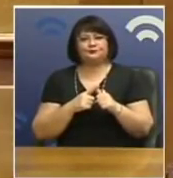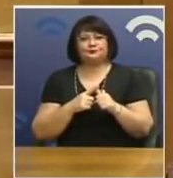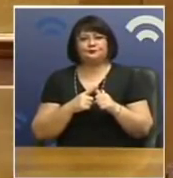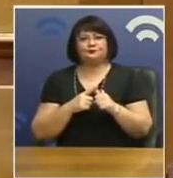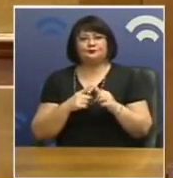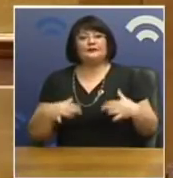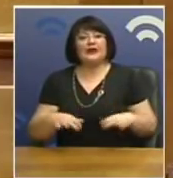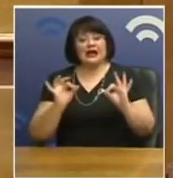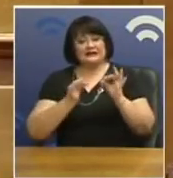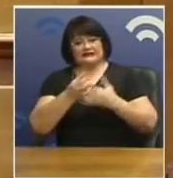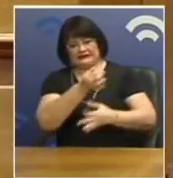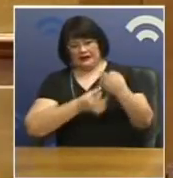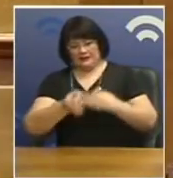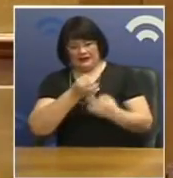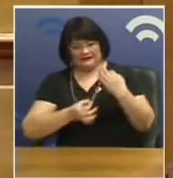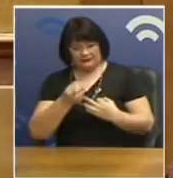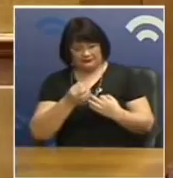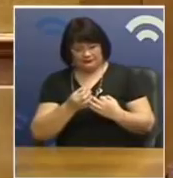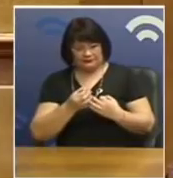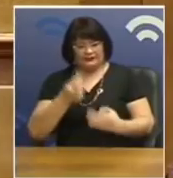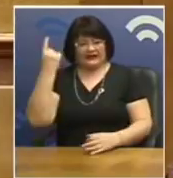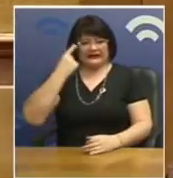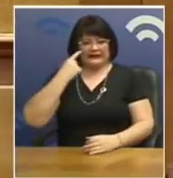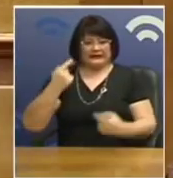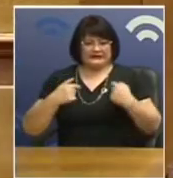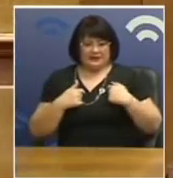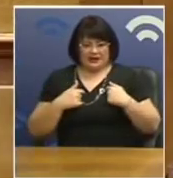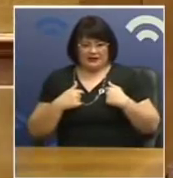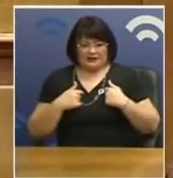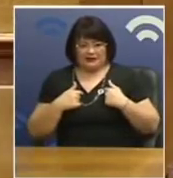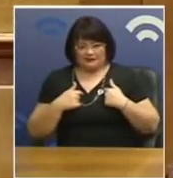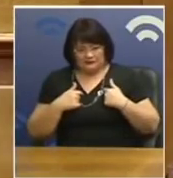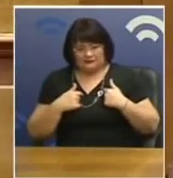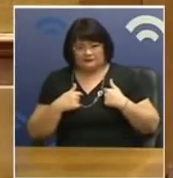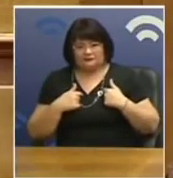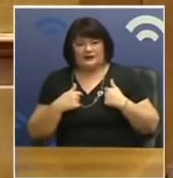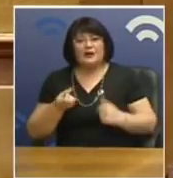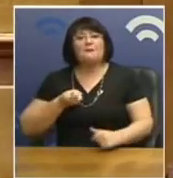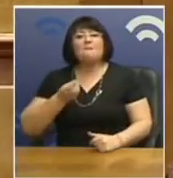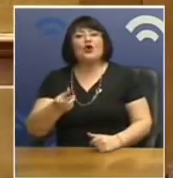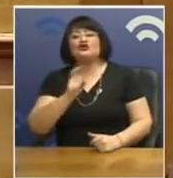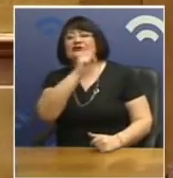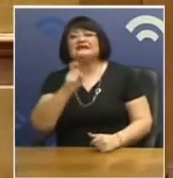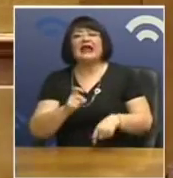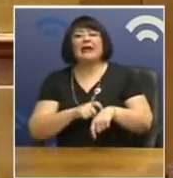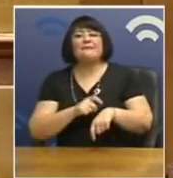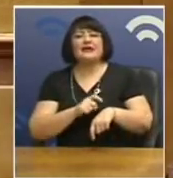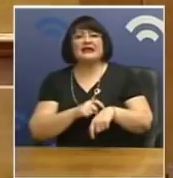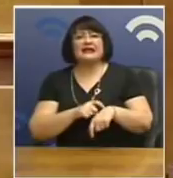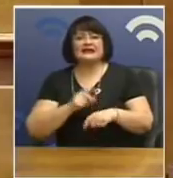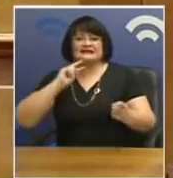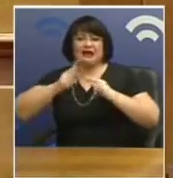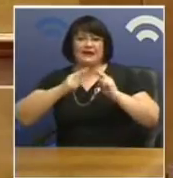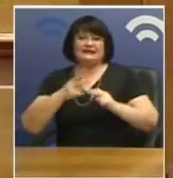ξεκινήσατε την παρέμβασή σας κάνοντάς μου κριτική για τον αριθμό των ερωτήσεων, των επικαίρων ερωτήσεων, τις οποίες απάντησε